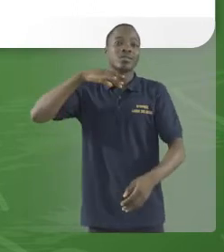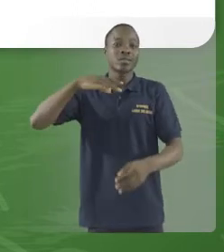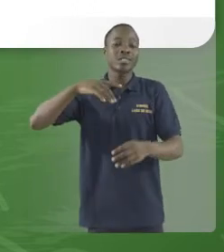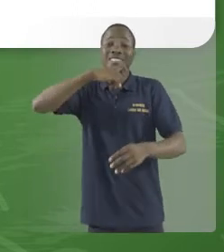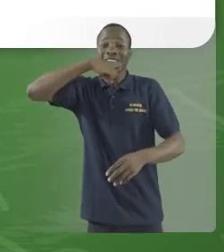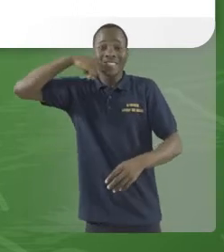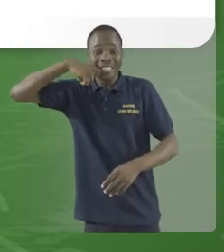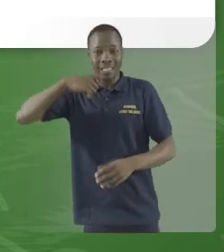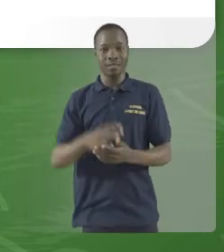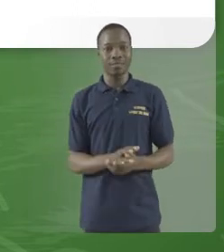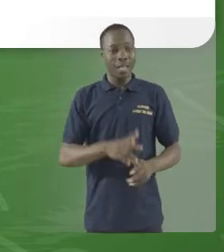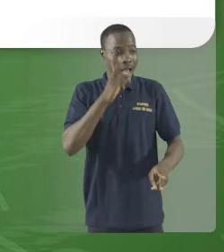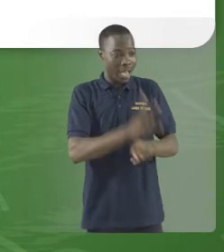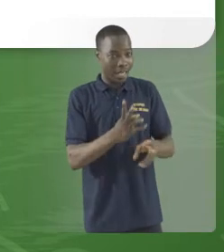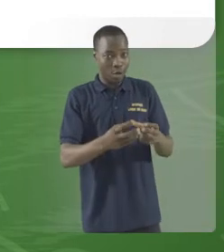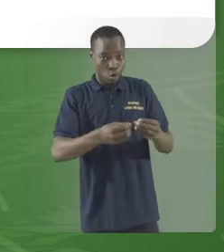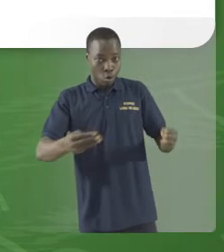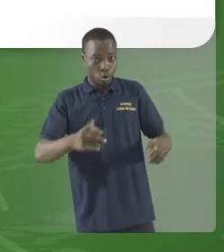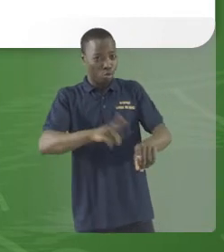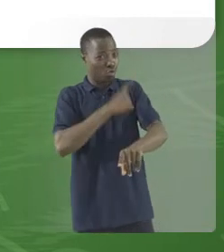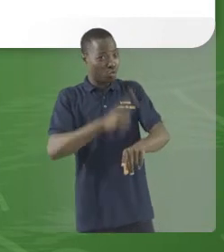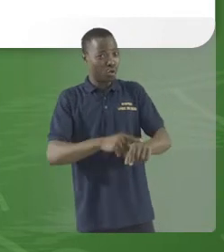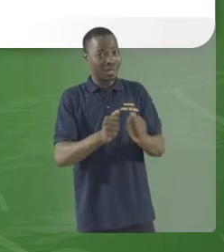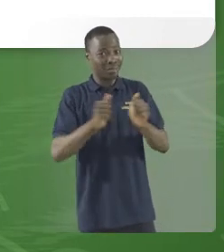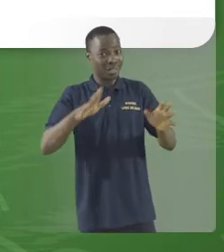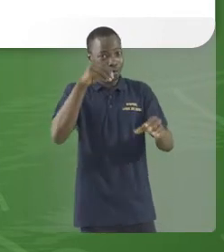haies empêchent la dégradation du sol.